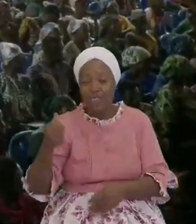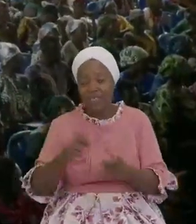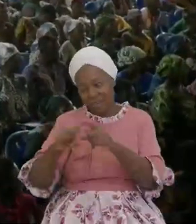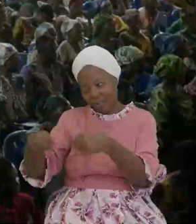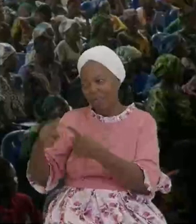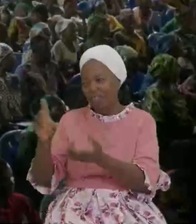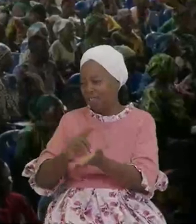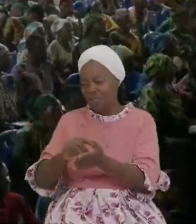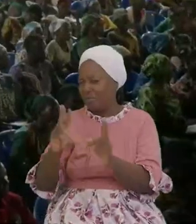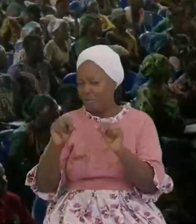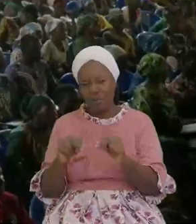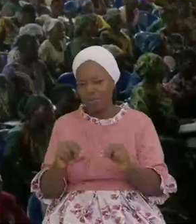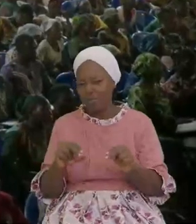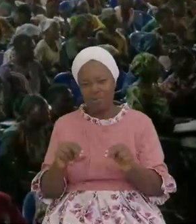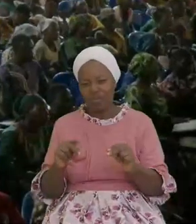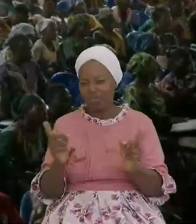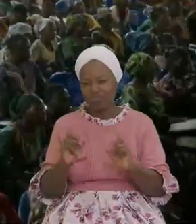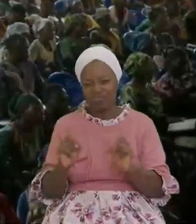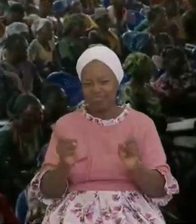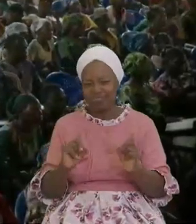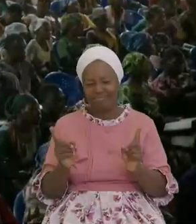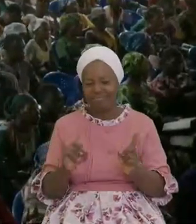mieux que tu iras vers le docteur. Non!